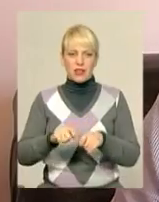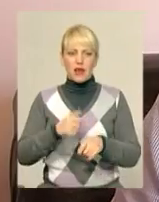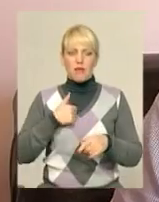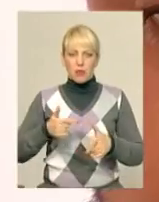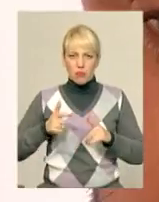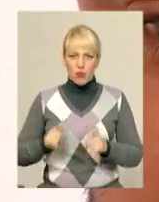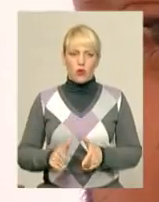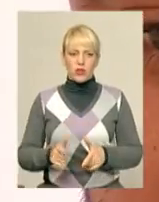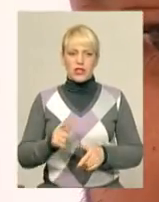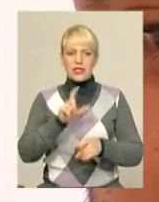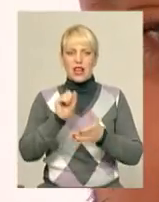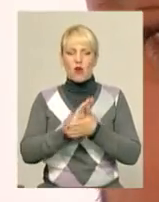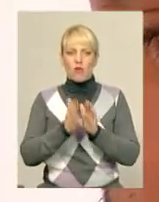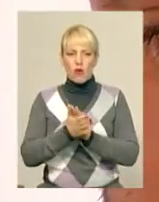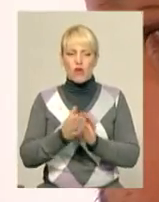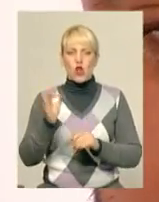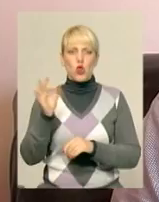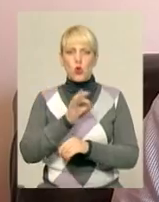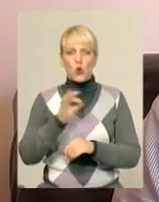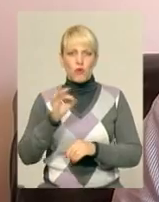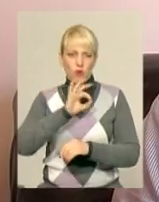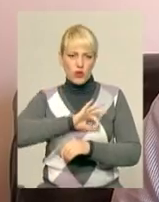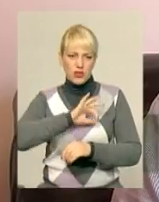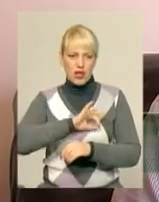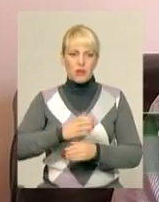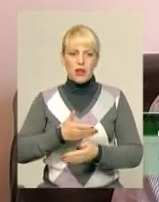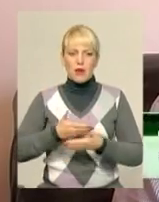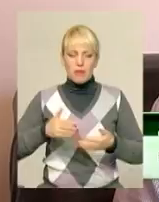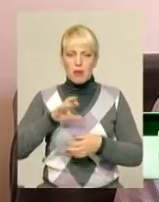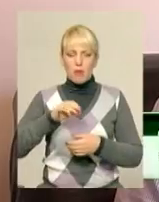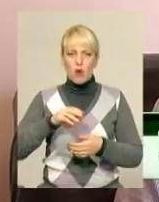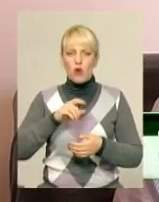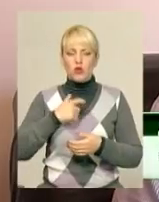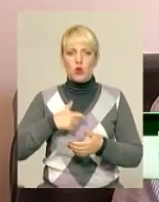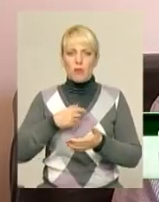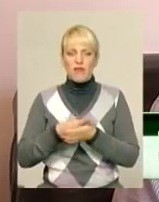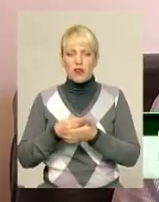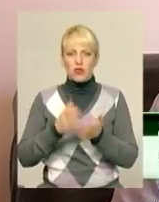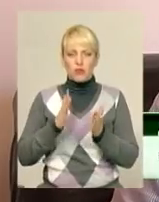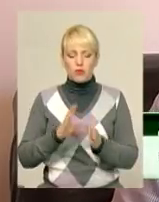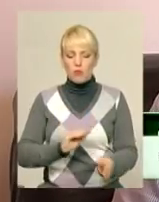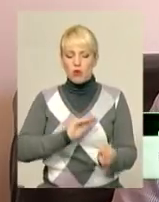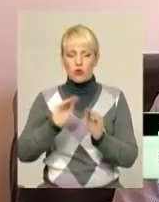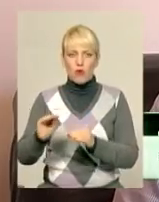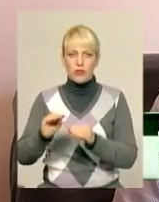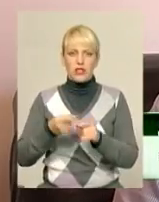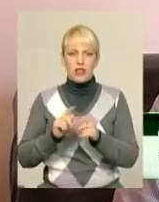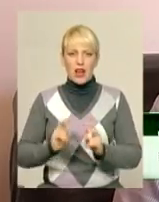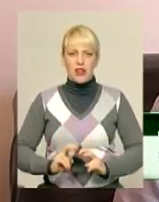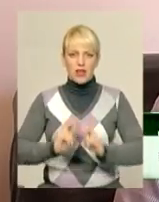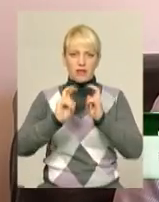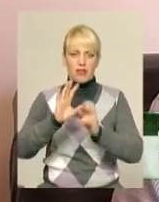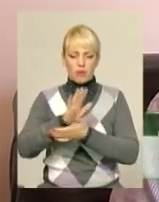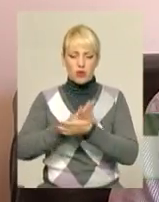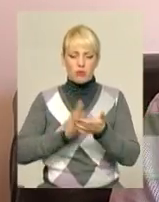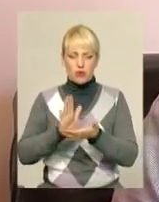за умови нульової рентабільності. Ми по собівартості монтуємо туди ліфт. І в подальшому